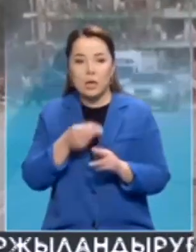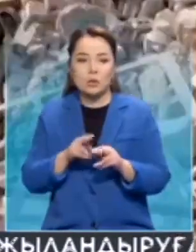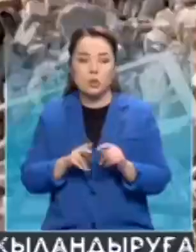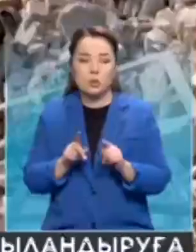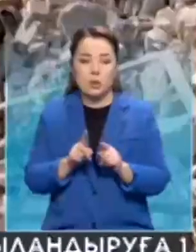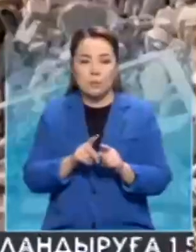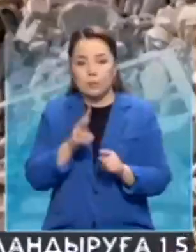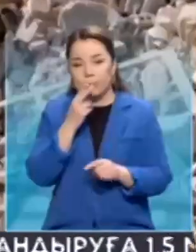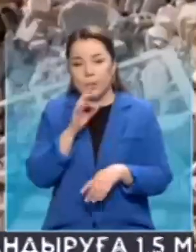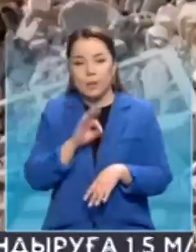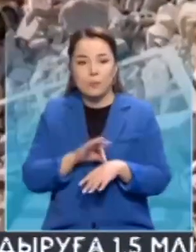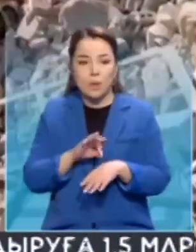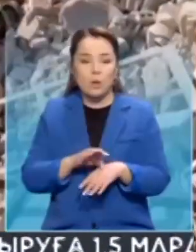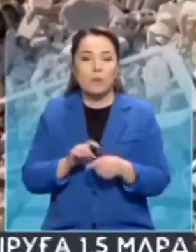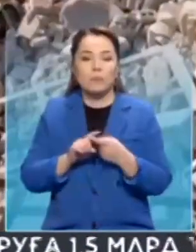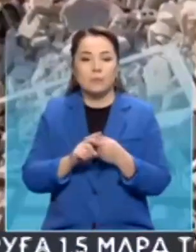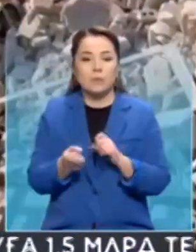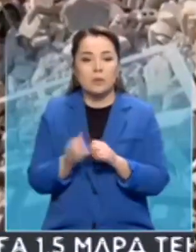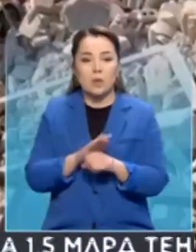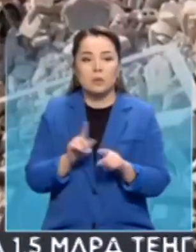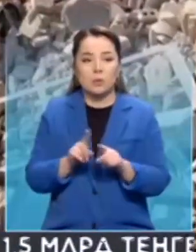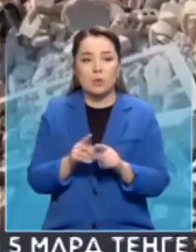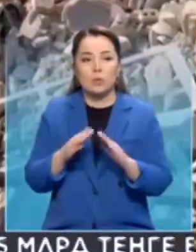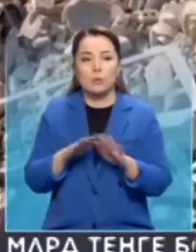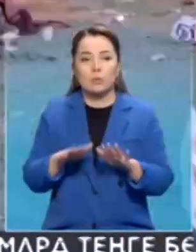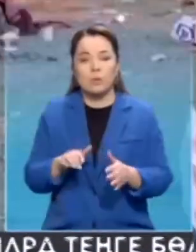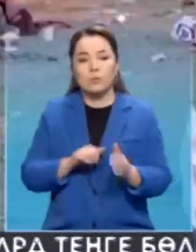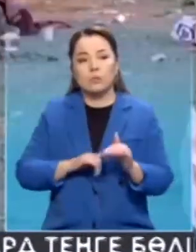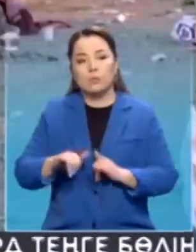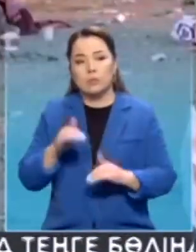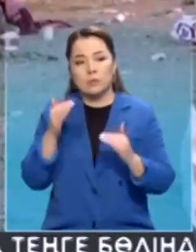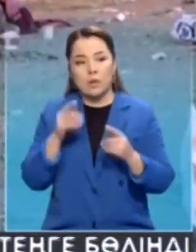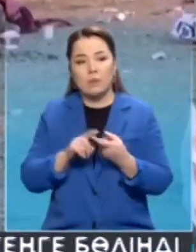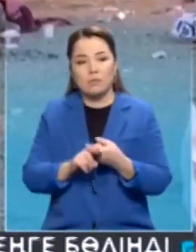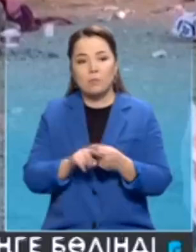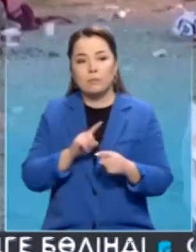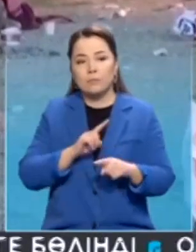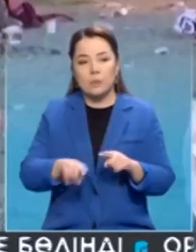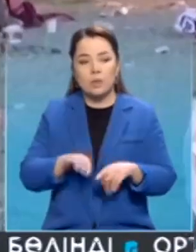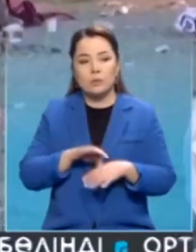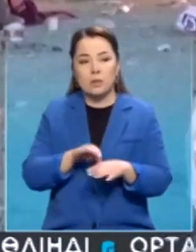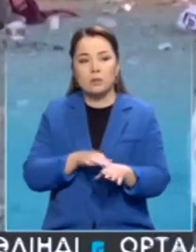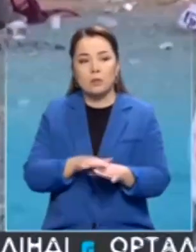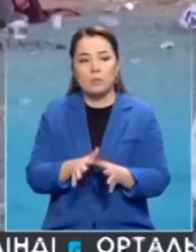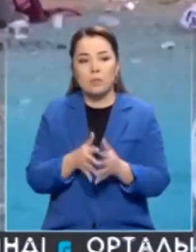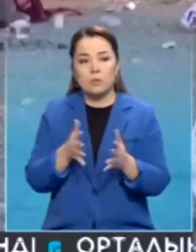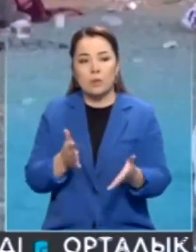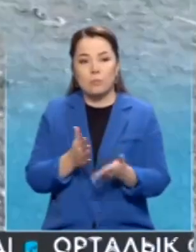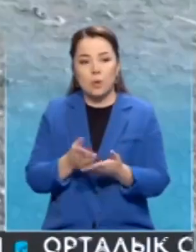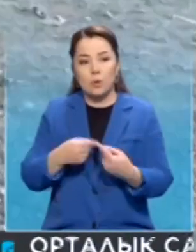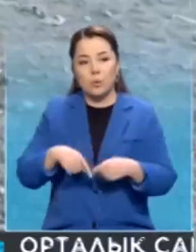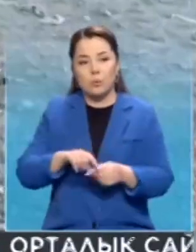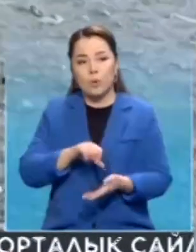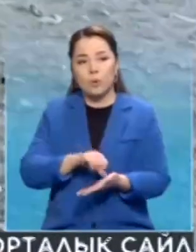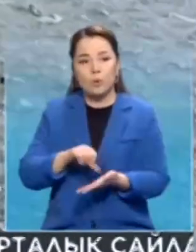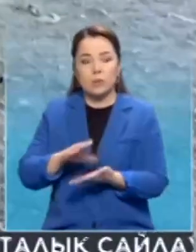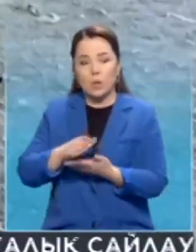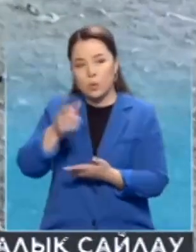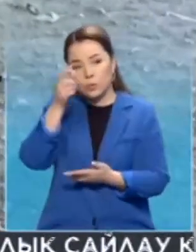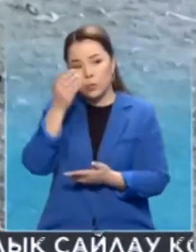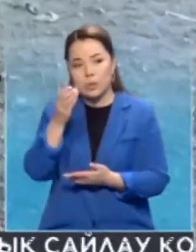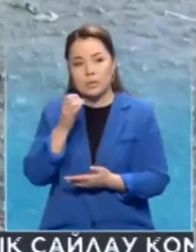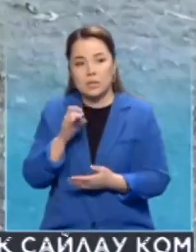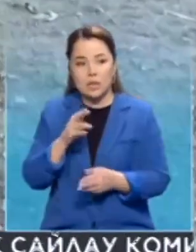да ықтимал. Әсіресе үйсіз қалғандар уақытша тұратын аумақтарда вирустың тез тарау қаупі басым. Ұйым өкілдерінің сөзінше Түркия